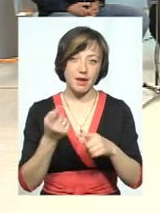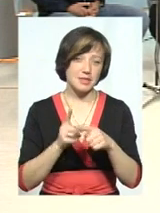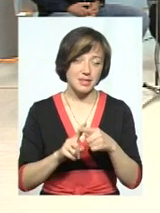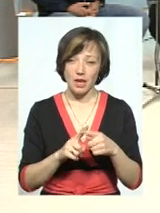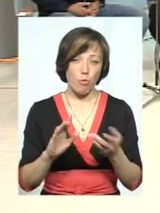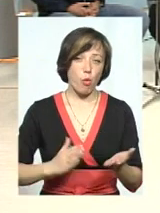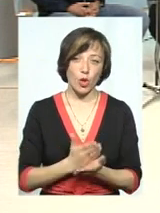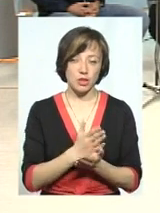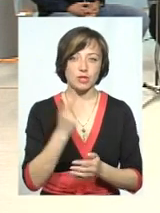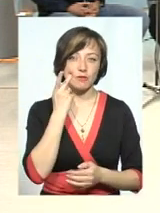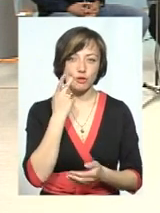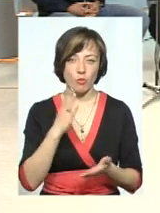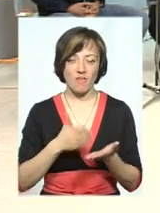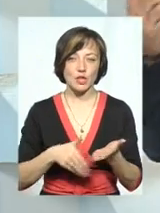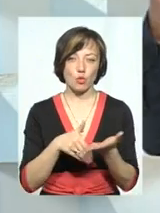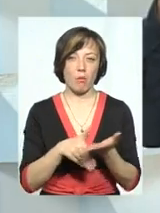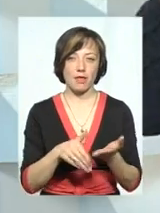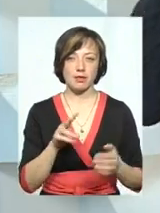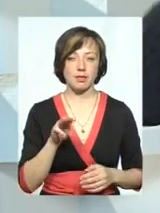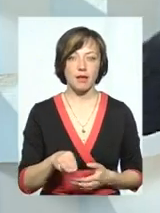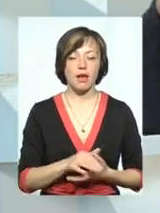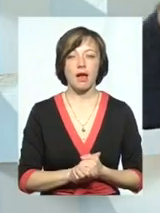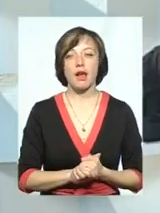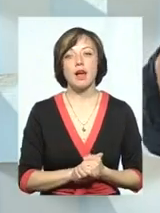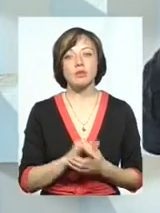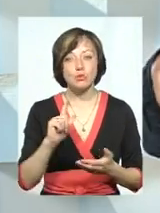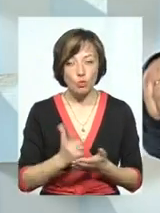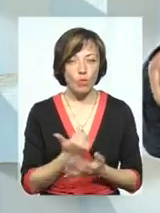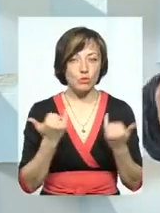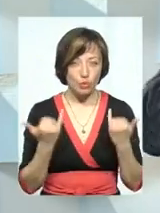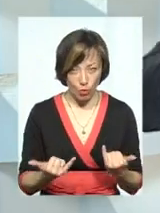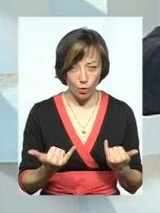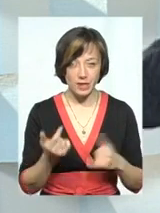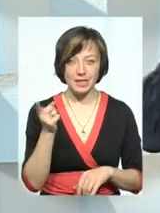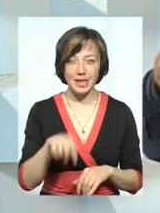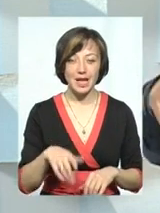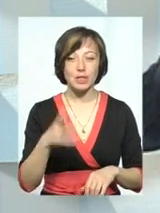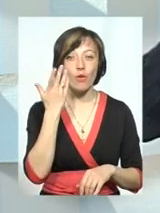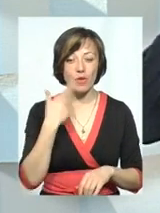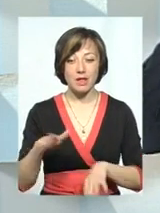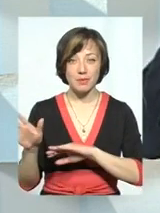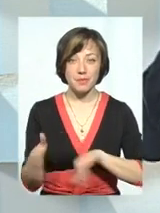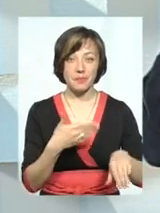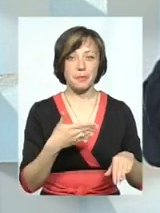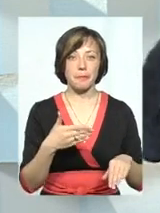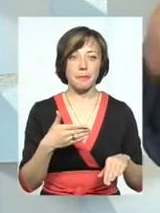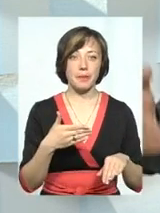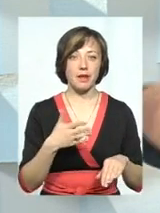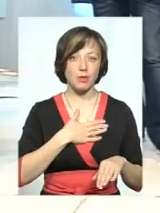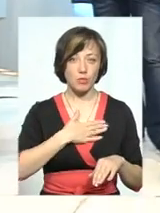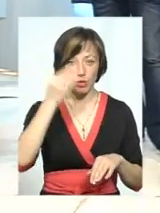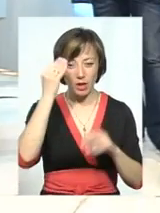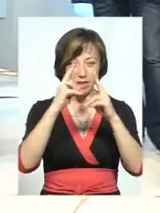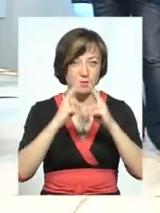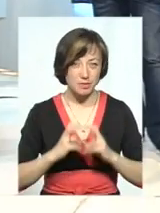ідеологічний завжди був інструмент. Да? І знову ж сьогодні, навіть після того всього, ну, як на мене,